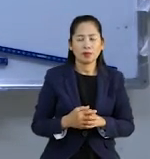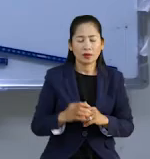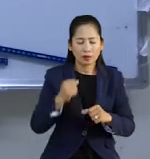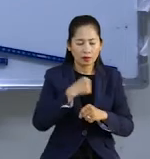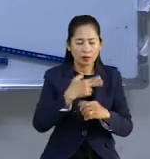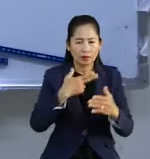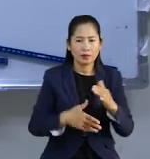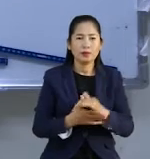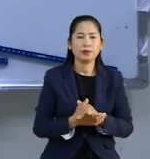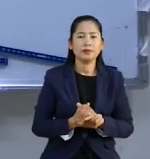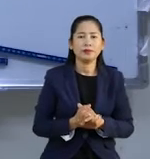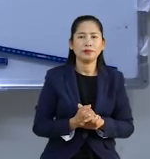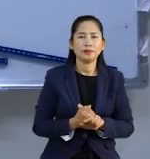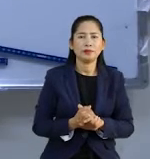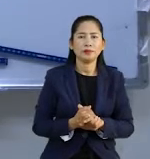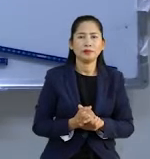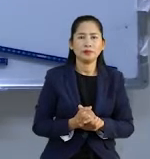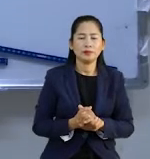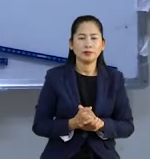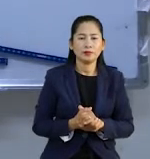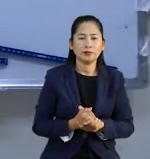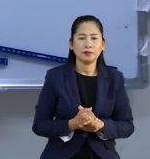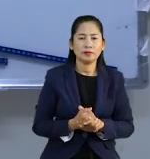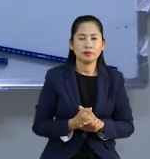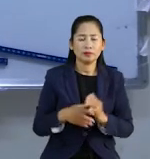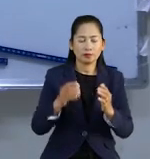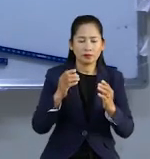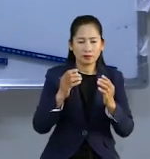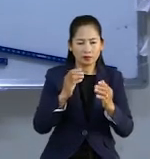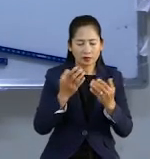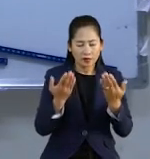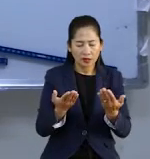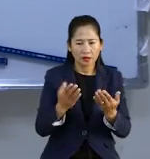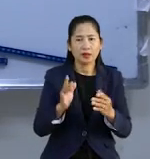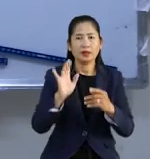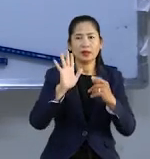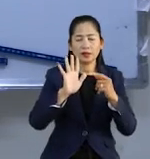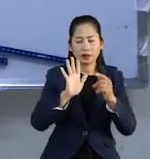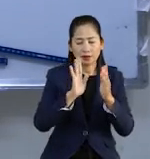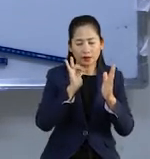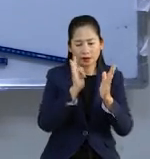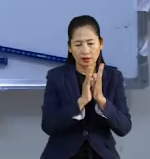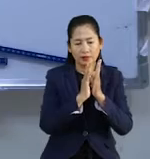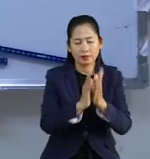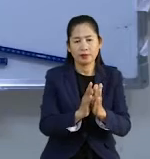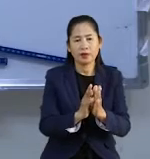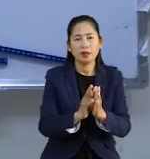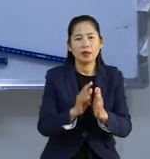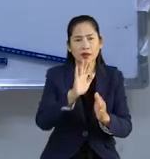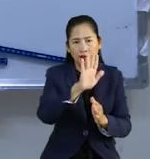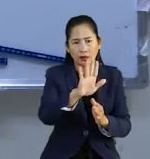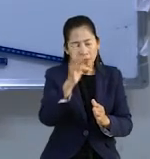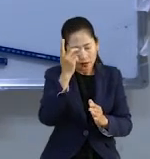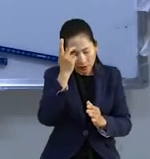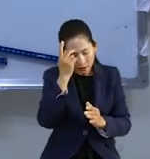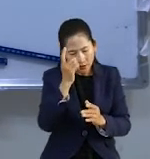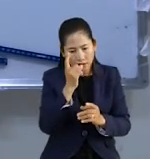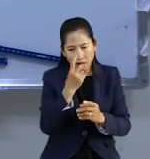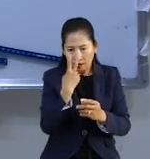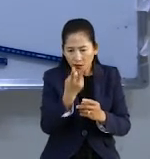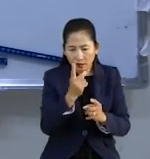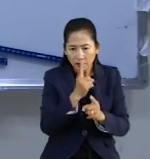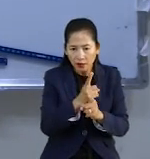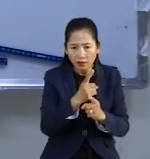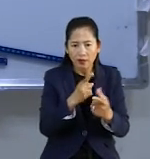เธอไว้บาโดยในนี้คือเจียปัญญัตเราบอกยืงตาโกนบานกึดเขินตรำตรายด